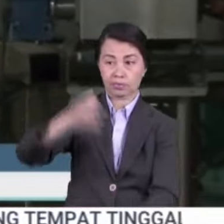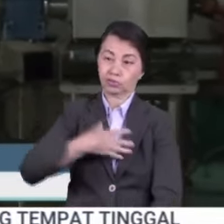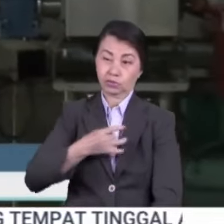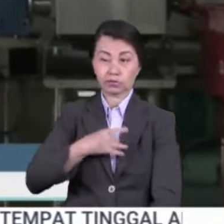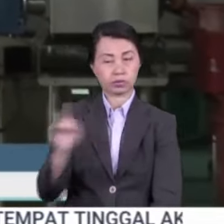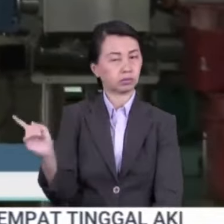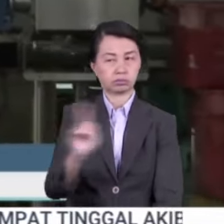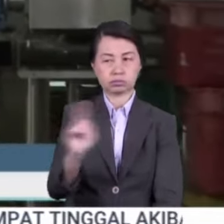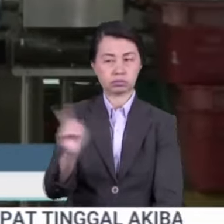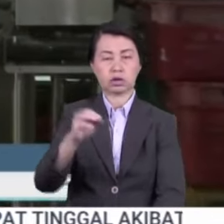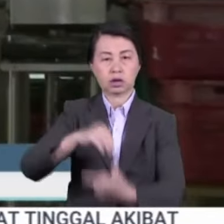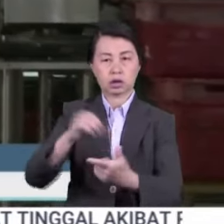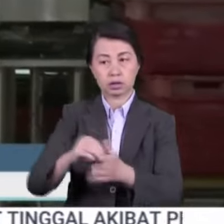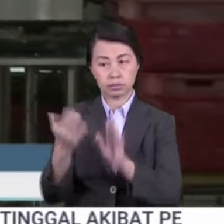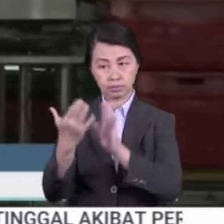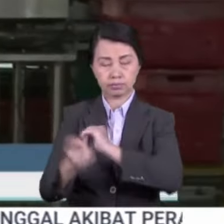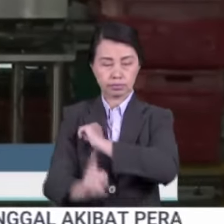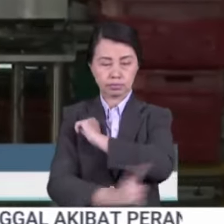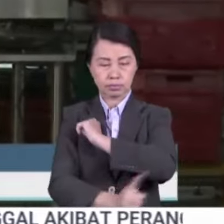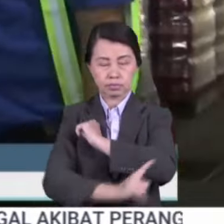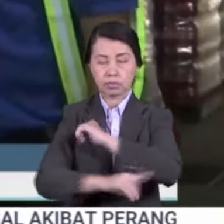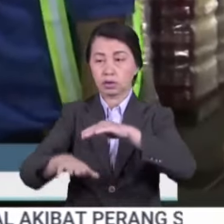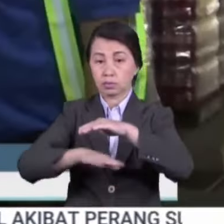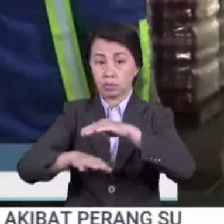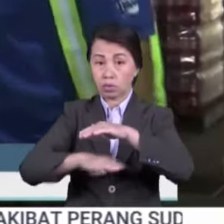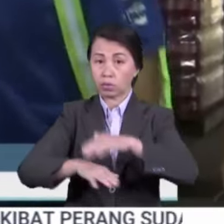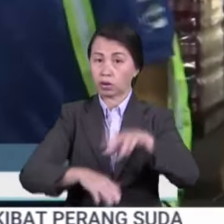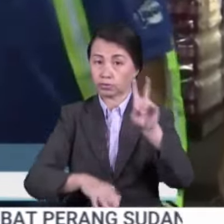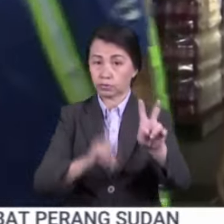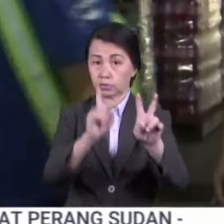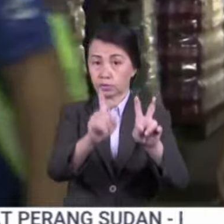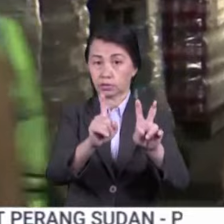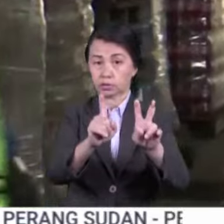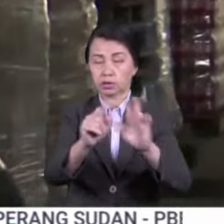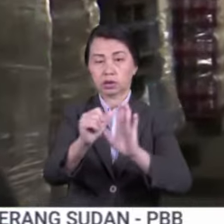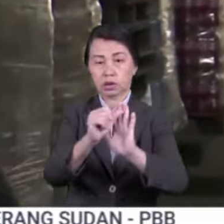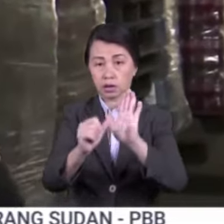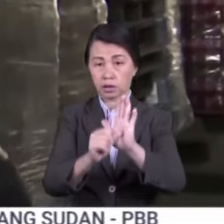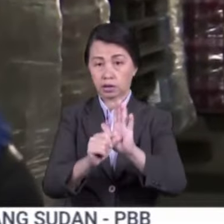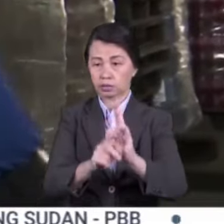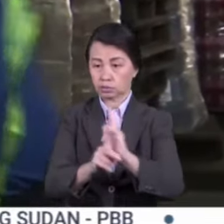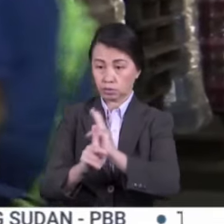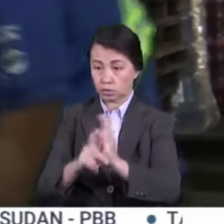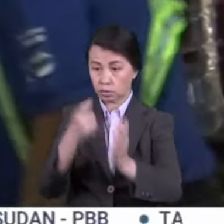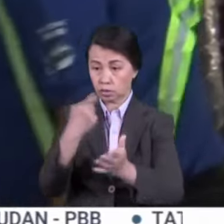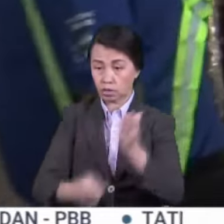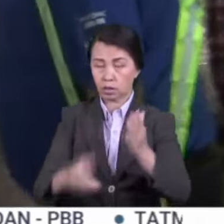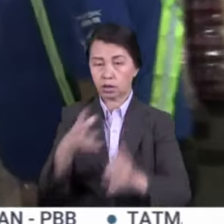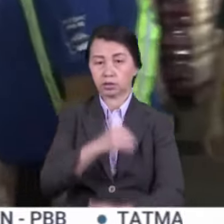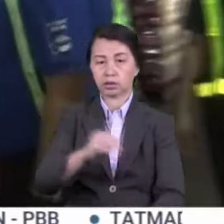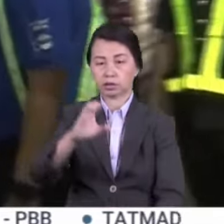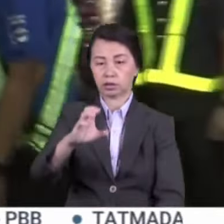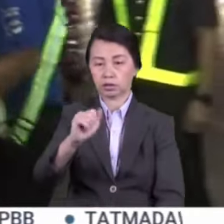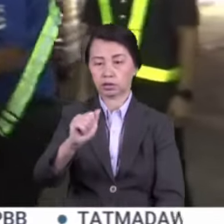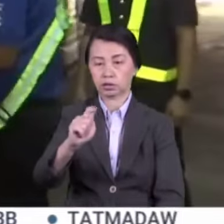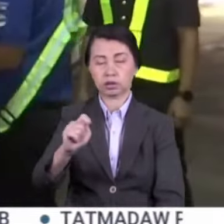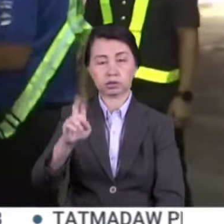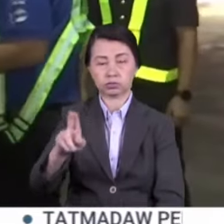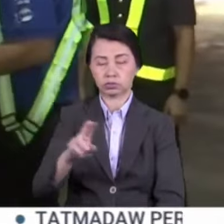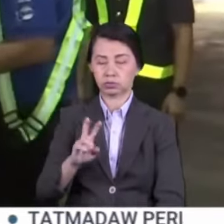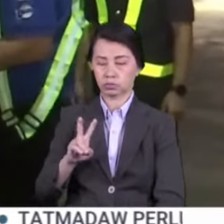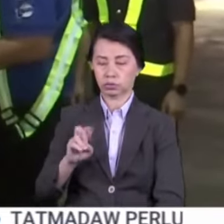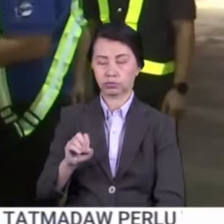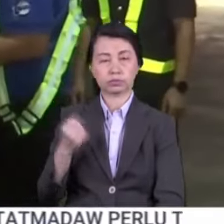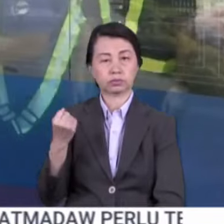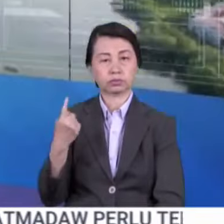hati atau berdepan tindakan di bawah Seksyen 21 Akta Kualan Harga dan Anti Pencatutan